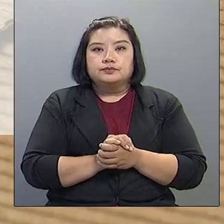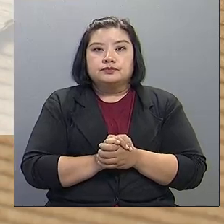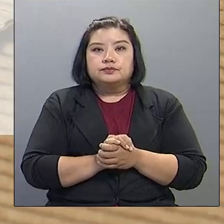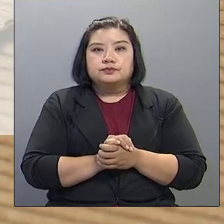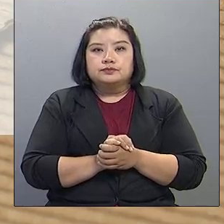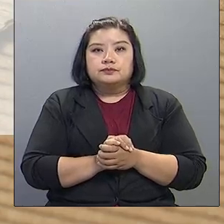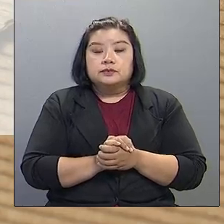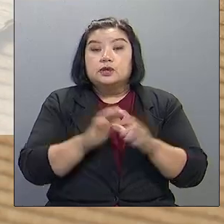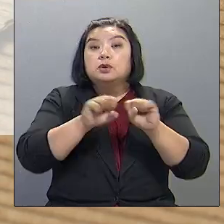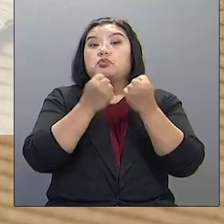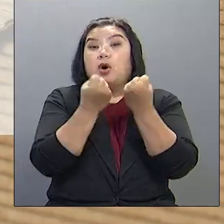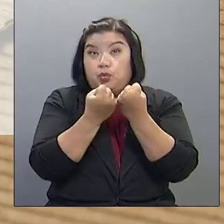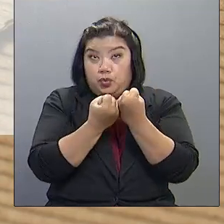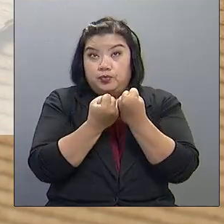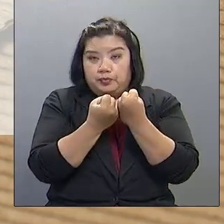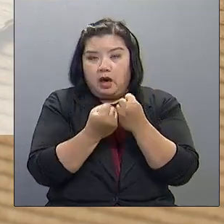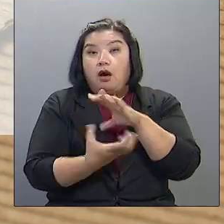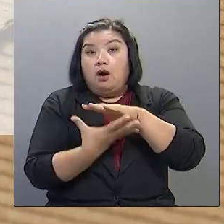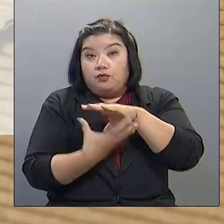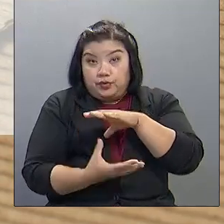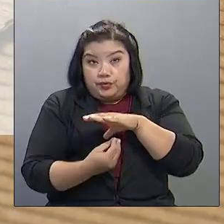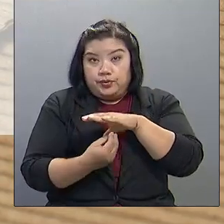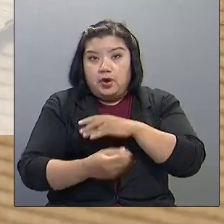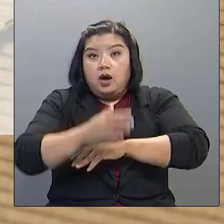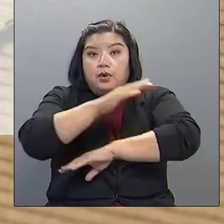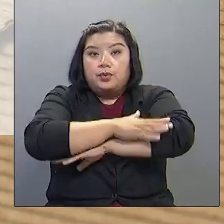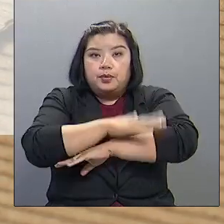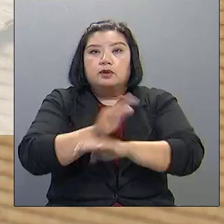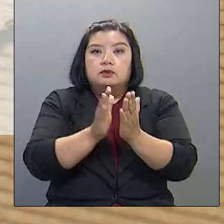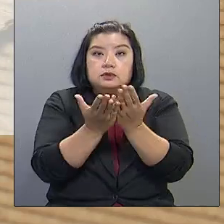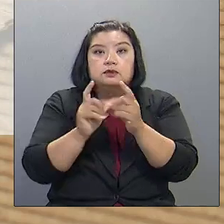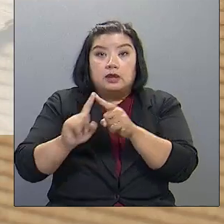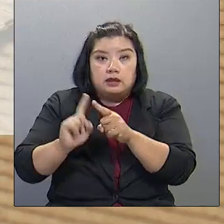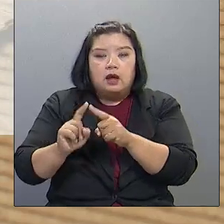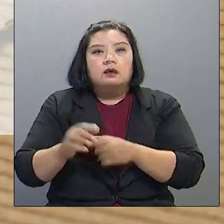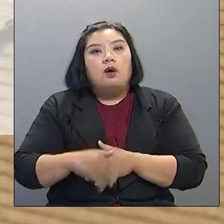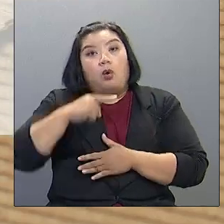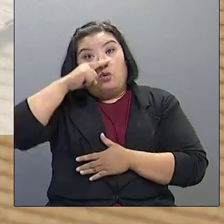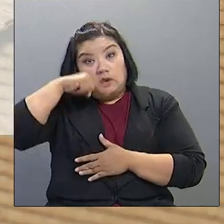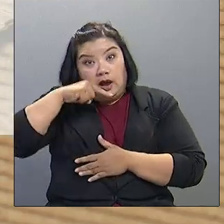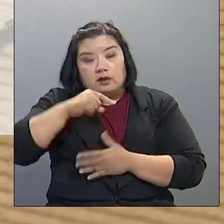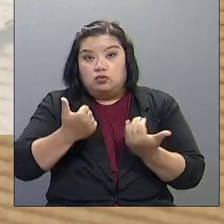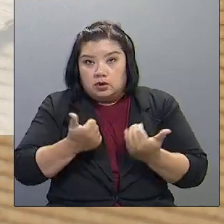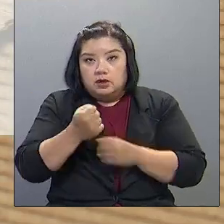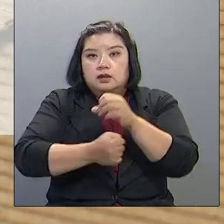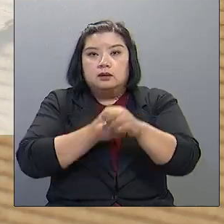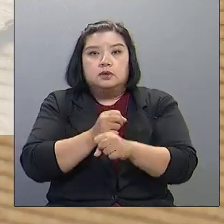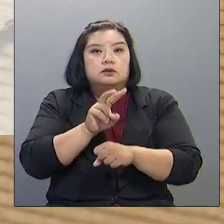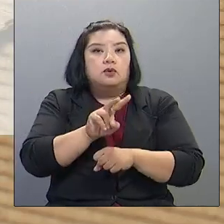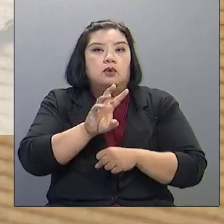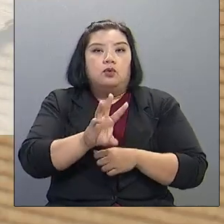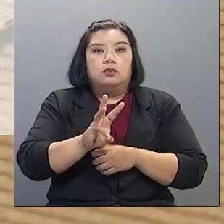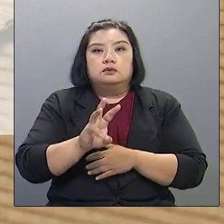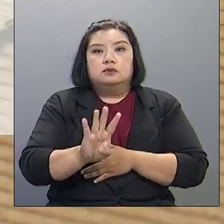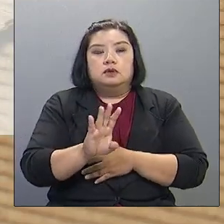สมาคมการพิมพ์ไทยรายงานนะคะว่าธุรกิจบริการสิ่งพิมพ์และบรรจุภัณฑ์มีมูลค่าตลาดรวมในปี2564ประม